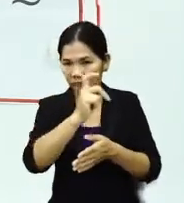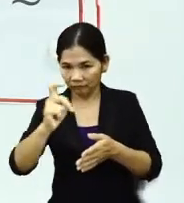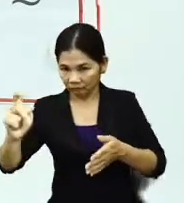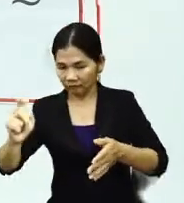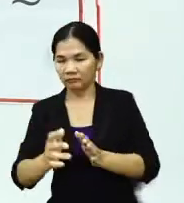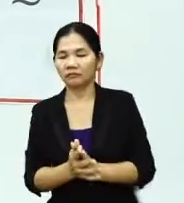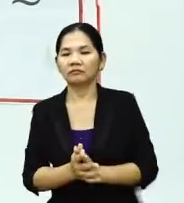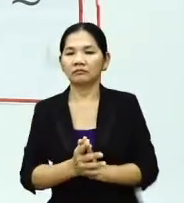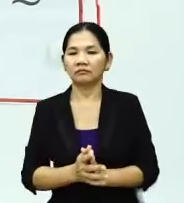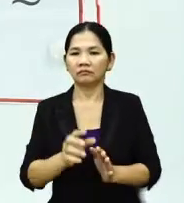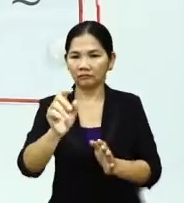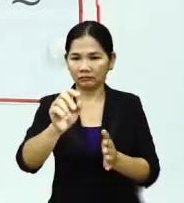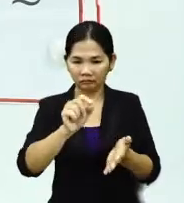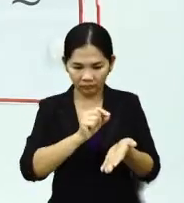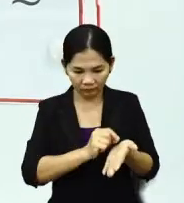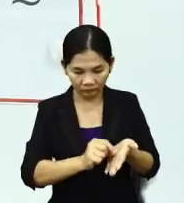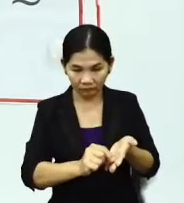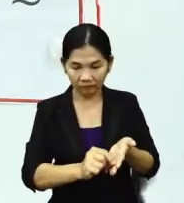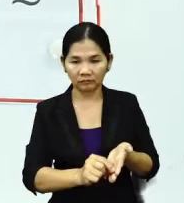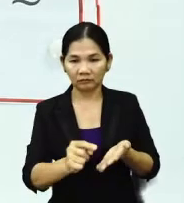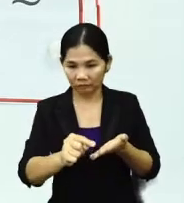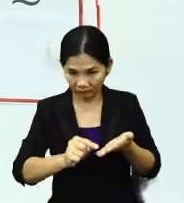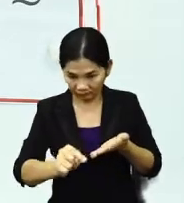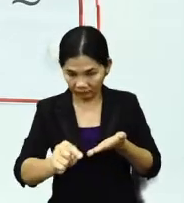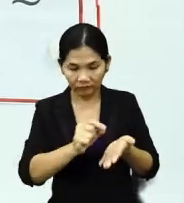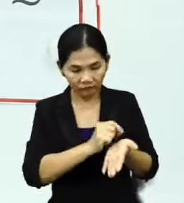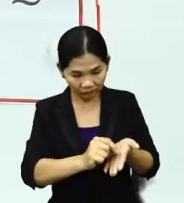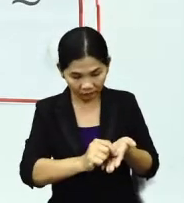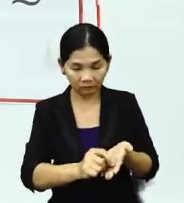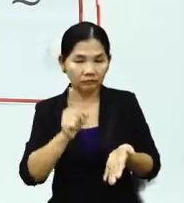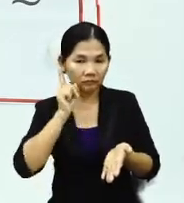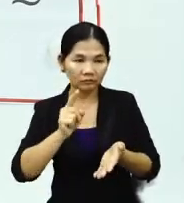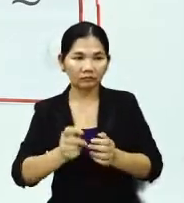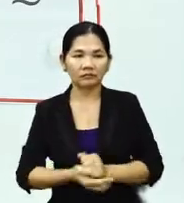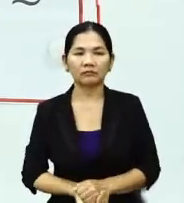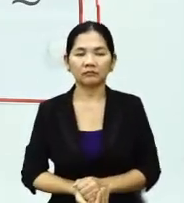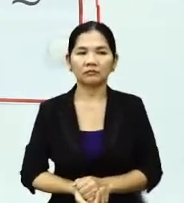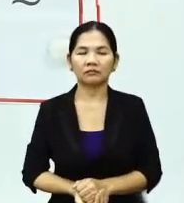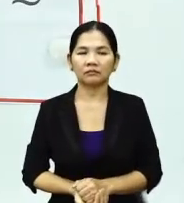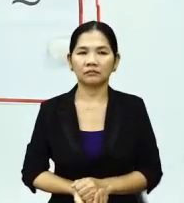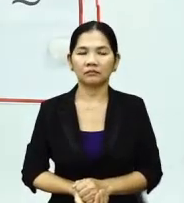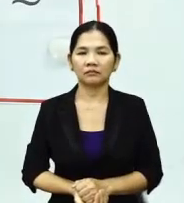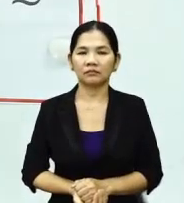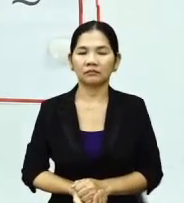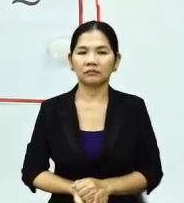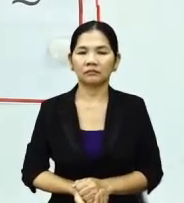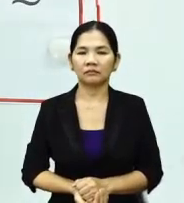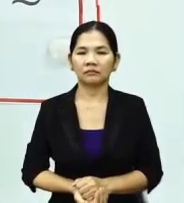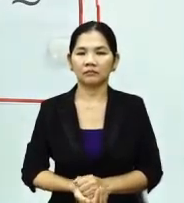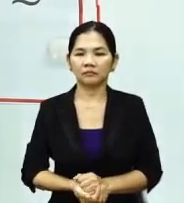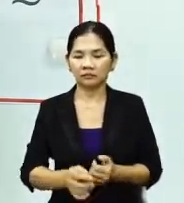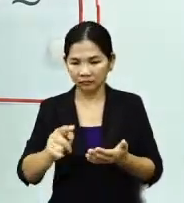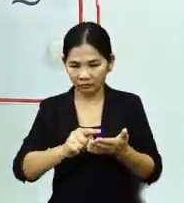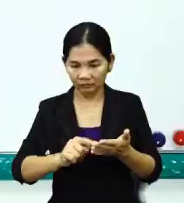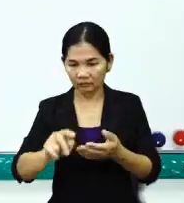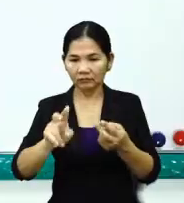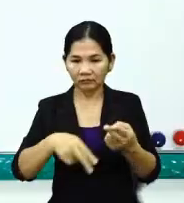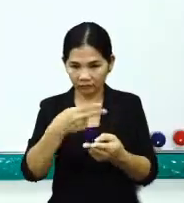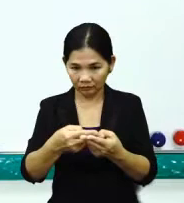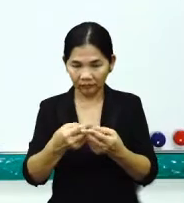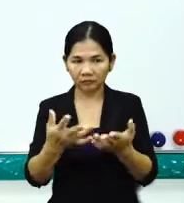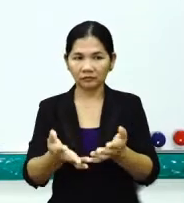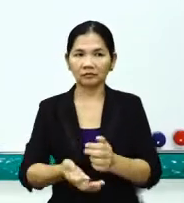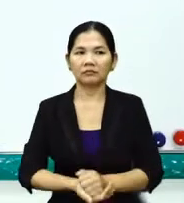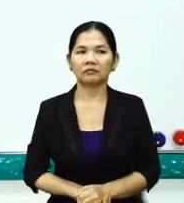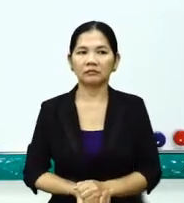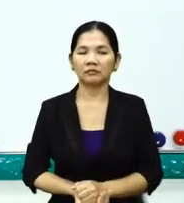con cha vô quý ta sẽ nó cầm này là bao giờ nè tỏ chứng như là bình to từ cá cái lấy chùm lại đi xin nua là bao giờ mình